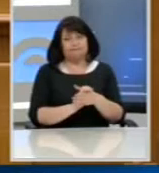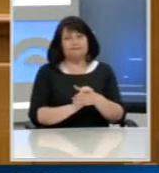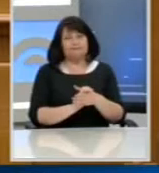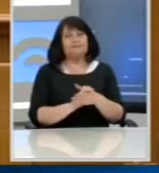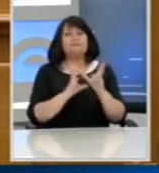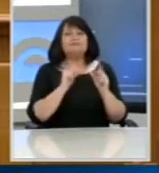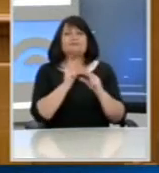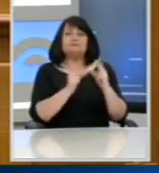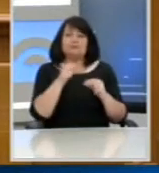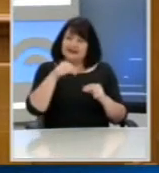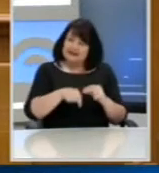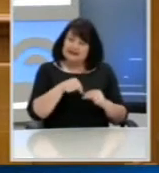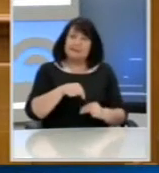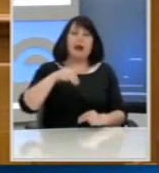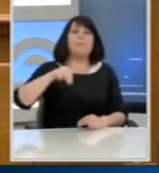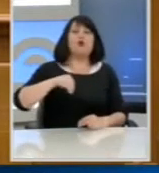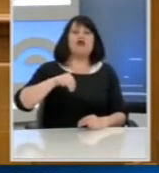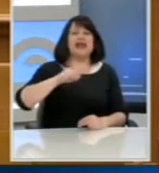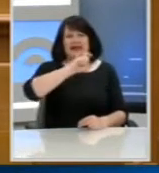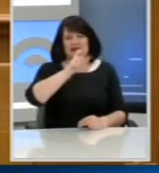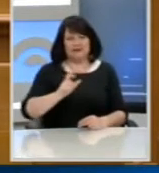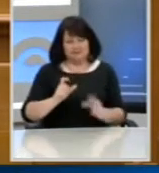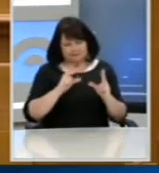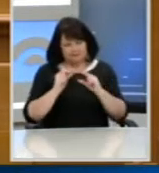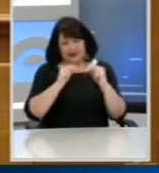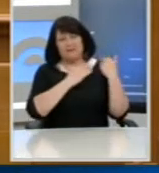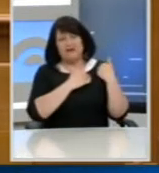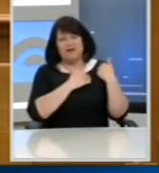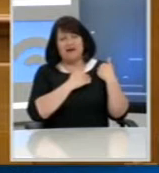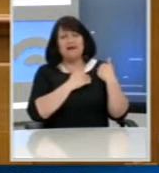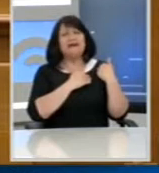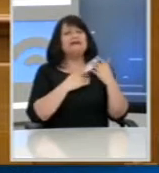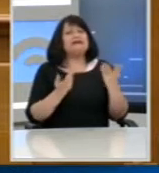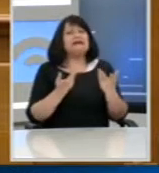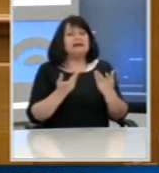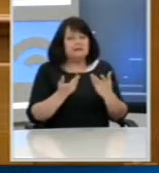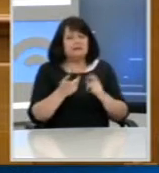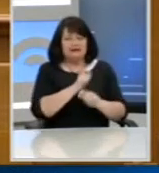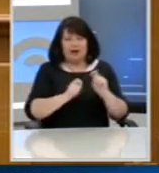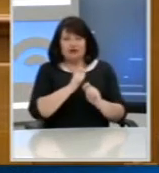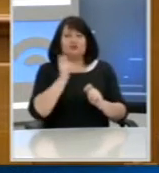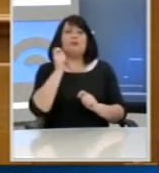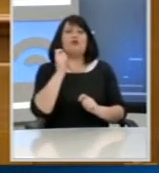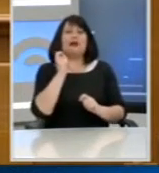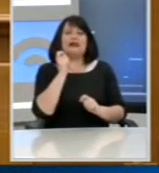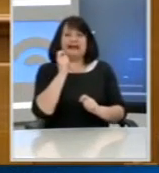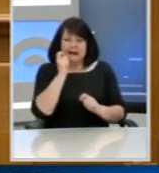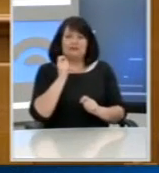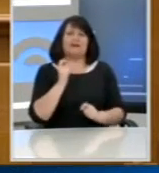Που συνεδρίαζε σήμερα με την κυρία Μογκερίνη για την χάραξη ευρωπαϊκής αμυντικής πολιτικής και εν συνεχεία παρουσία του κυρίου